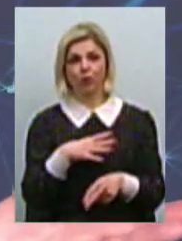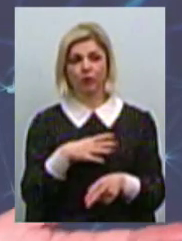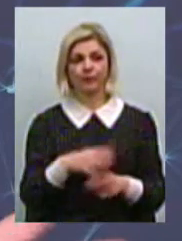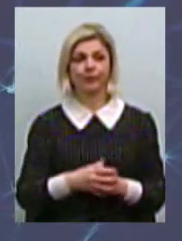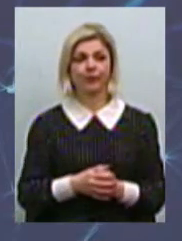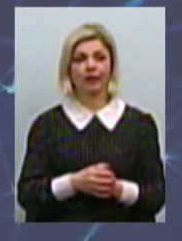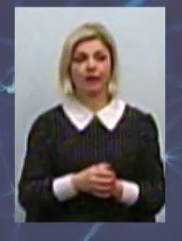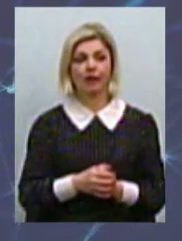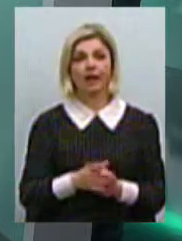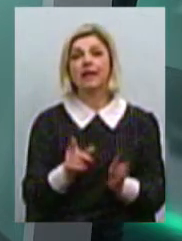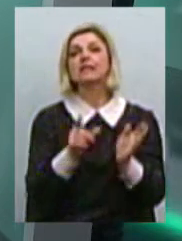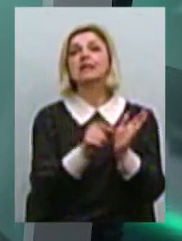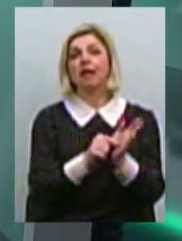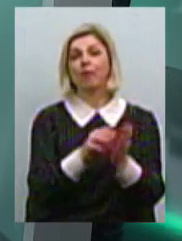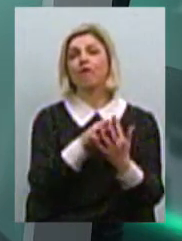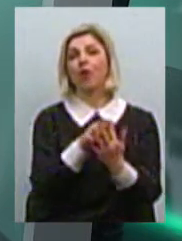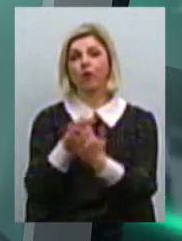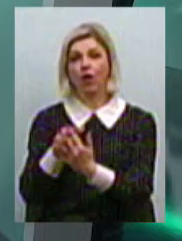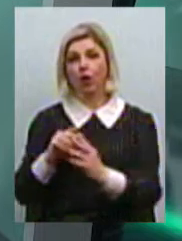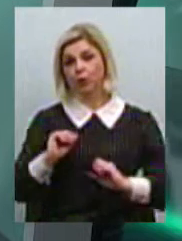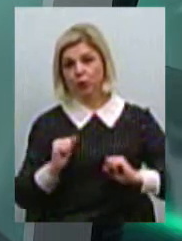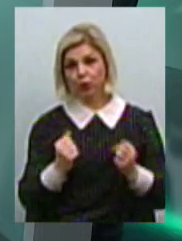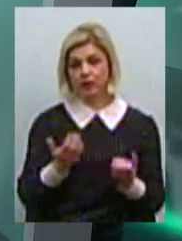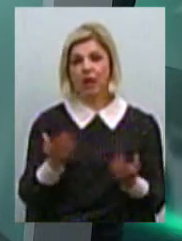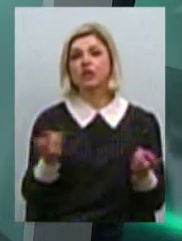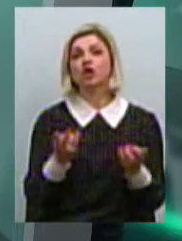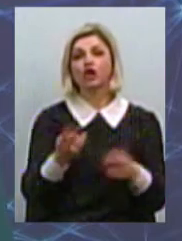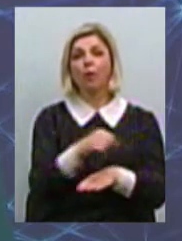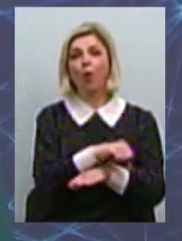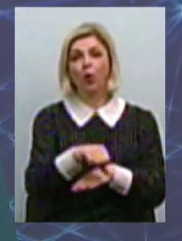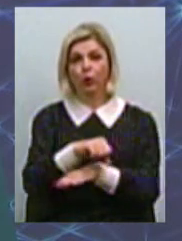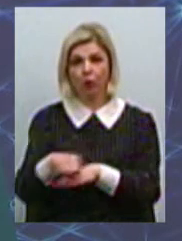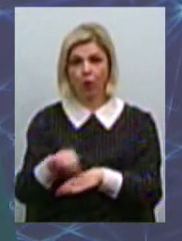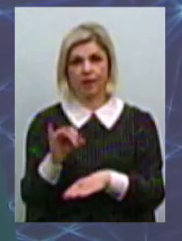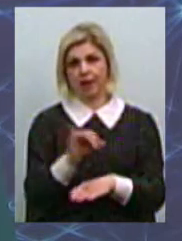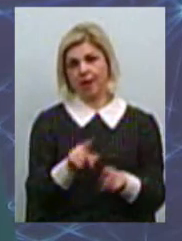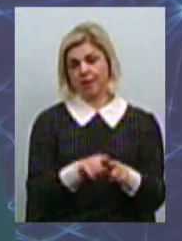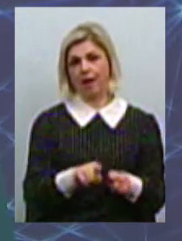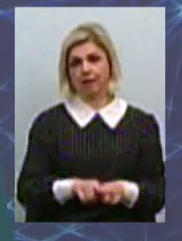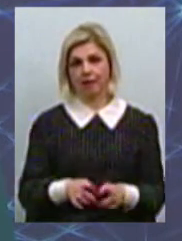воювати? З ким воювати, друзі, навіщо кордони, все і так далі.